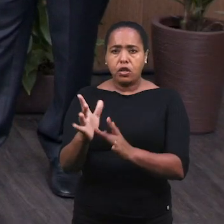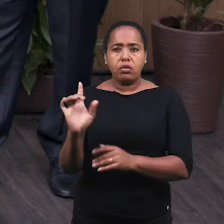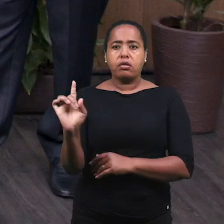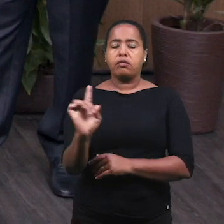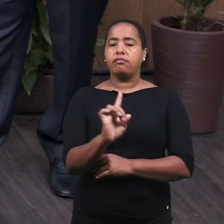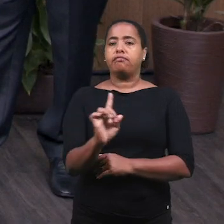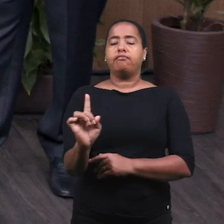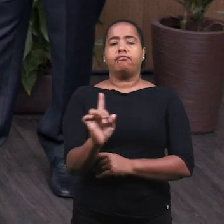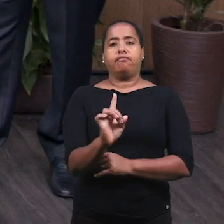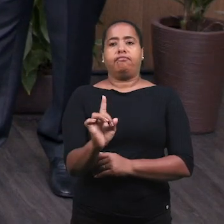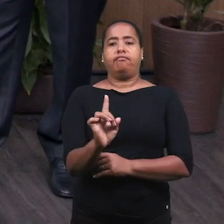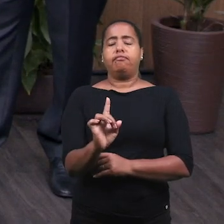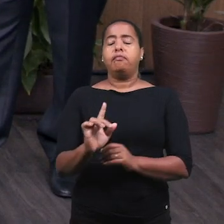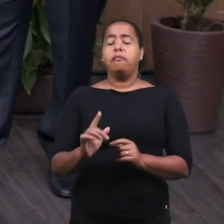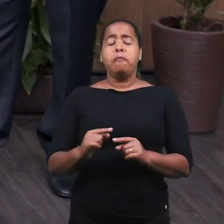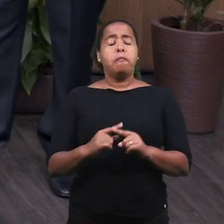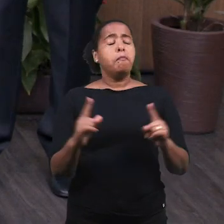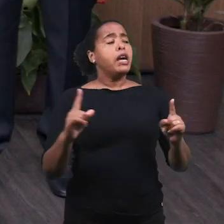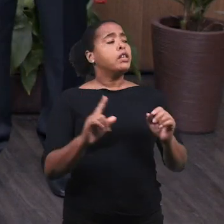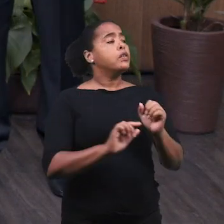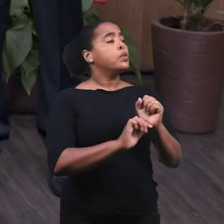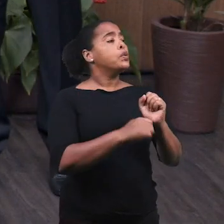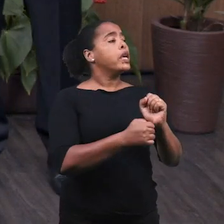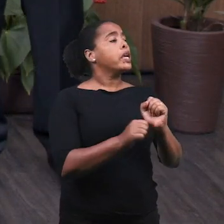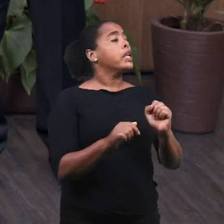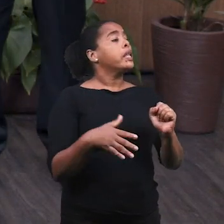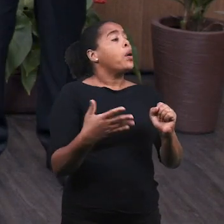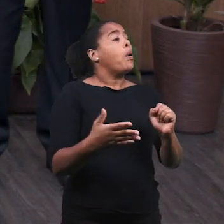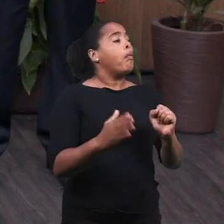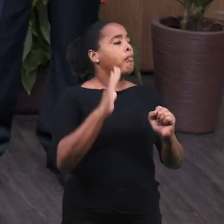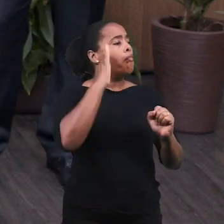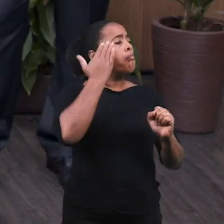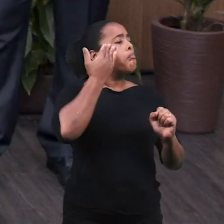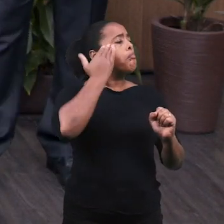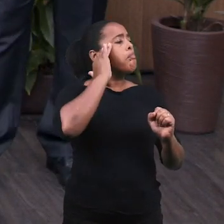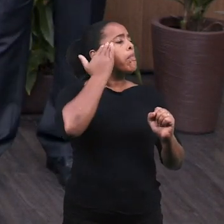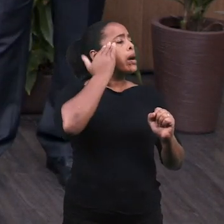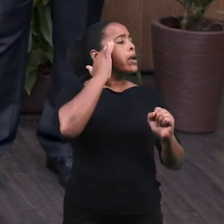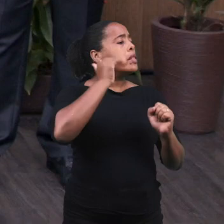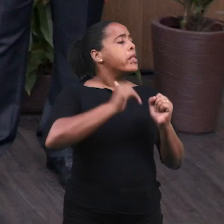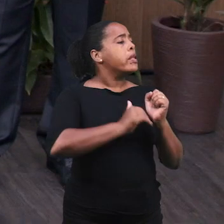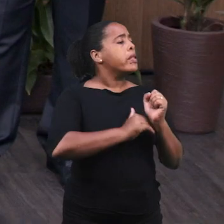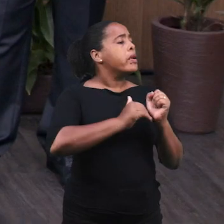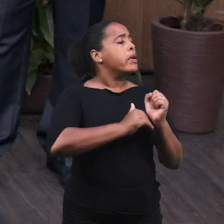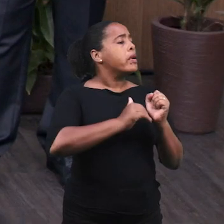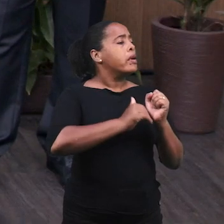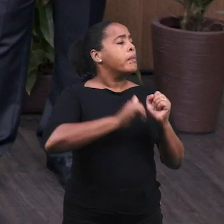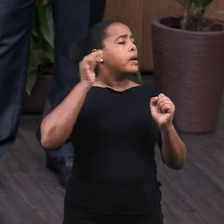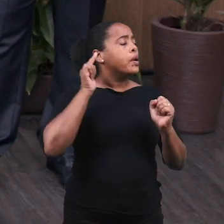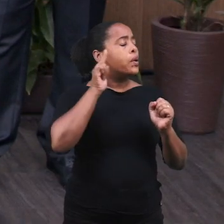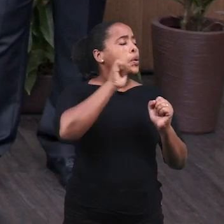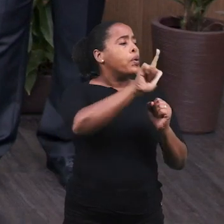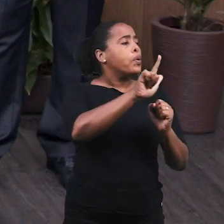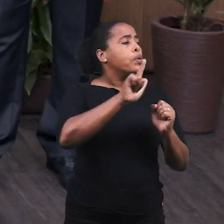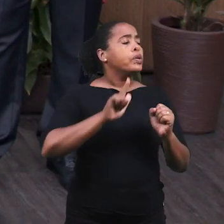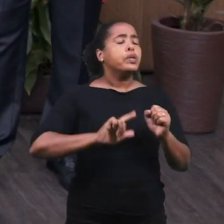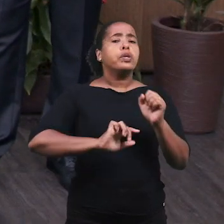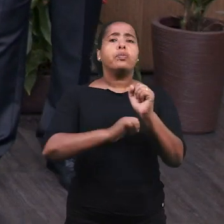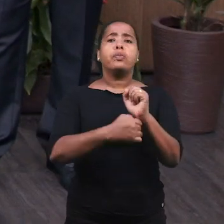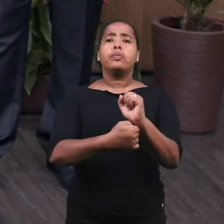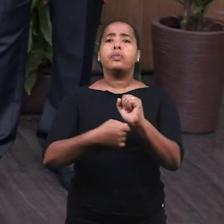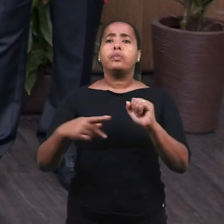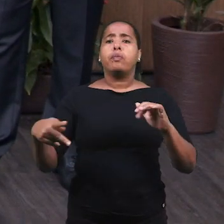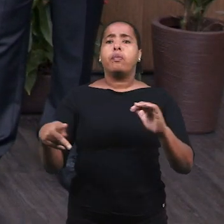деле Иисус. И говоришь, как, что за ключ? Где секрет? В чем секрет? Чтобы понять и постичь